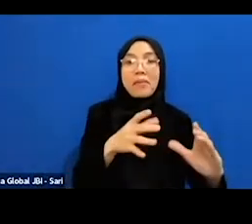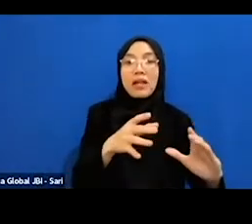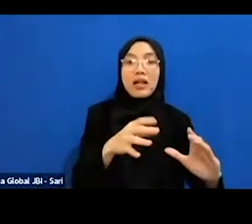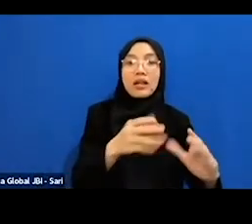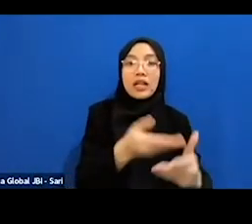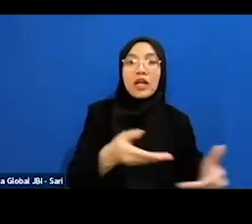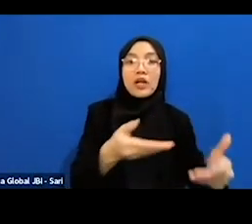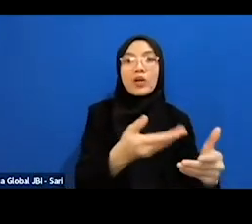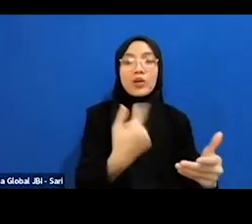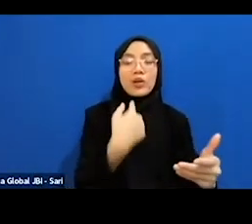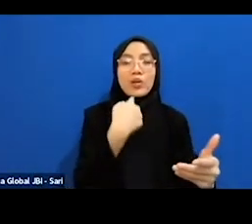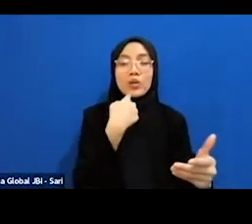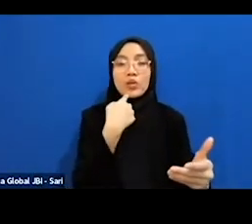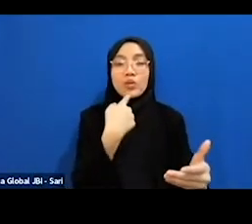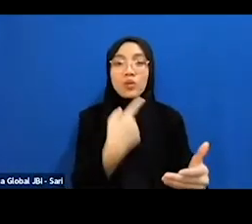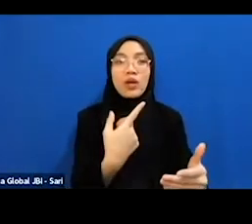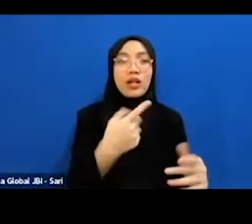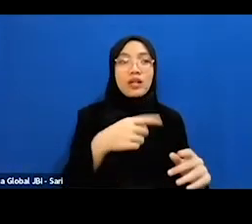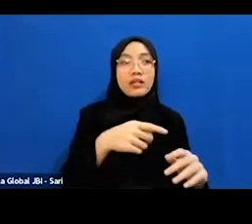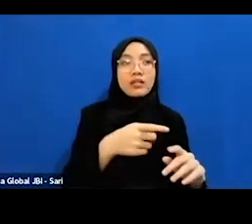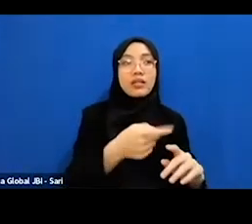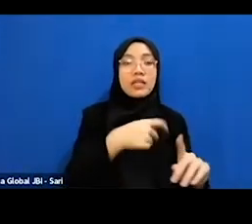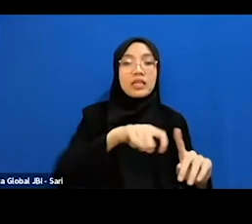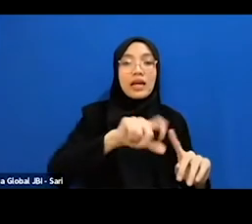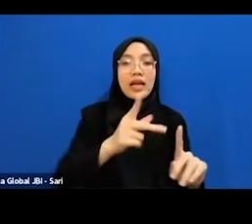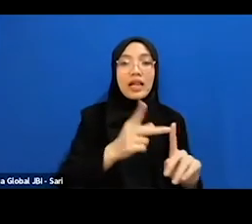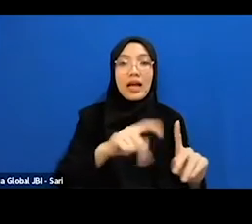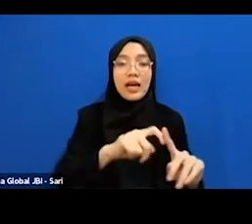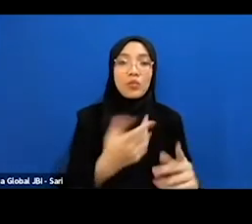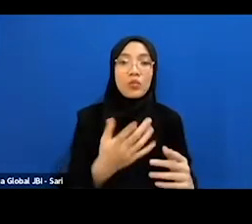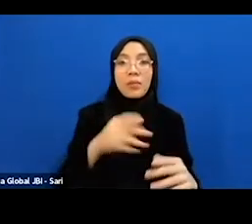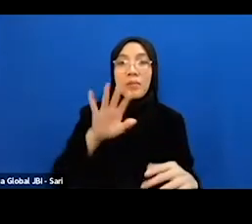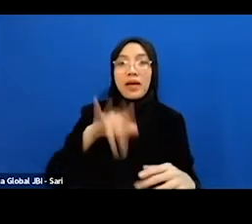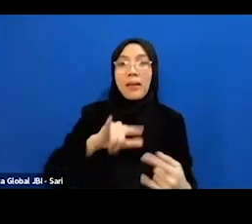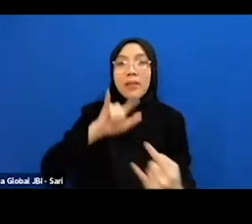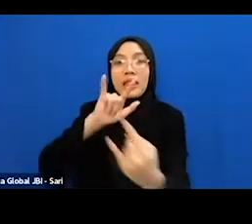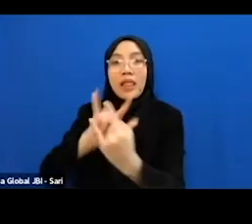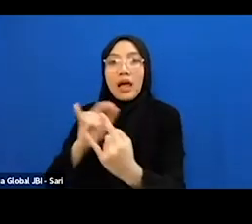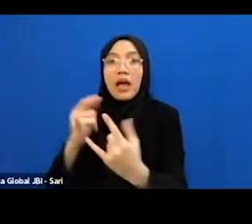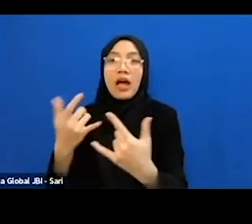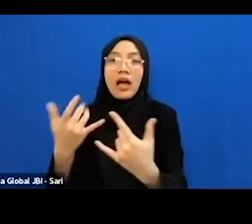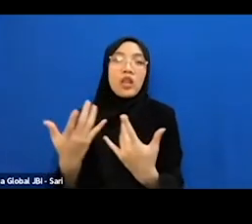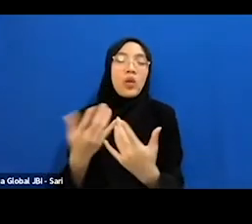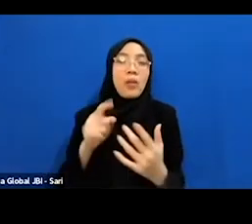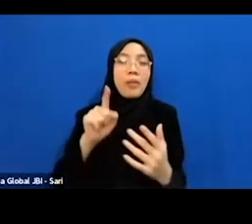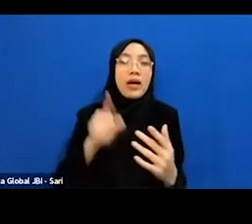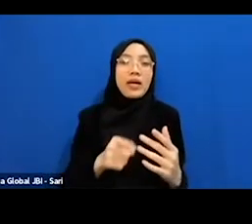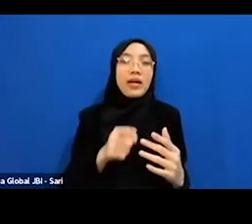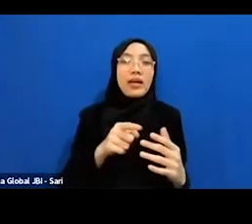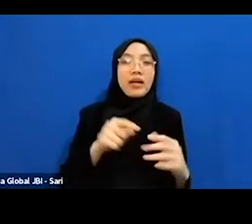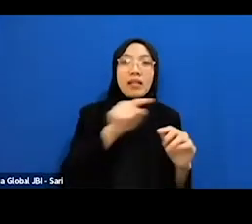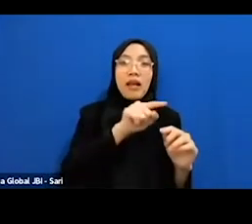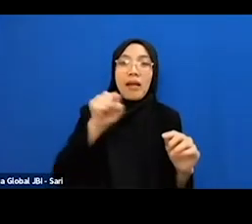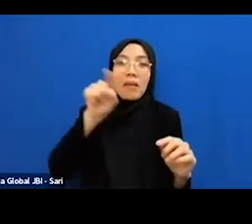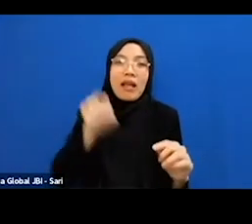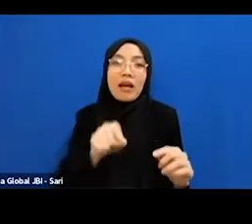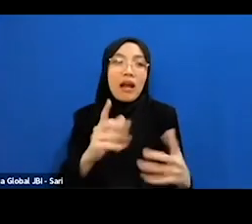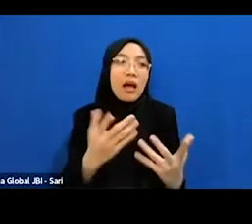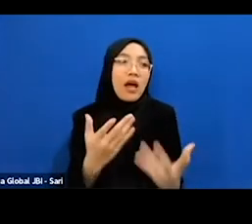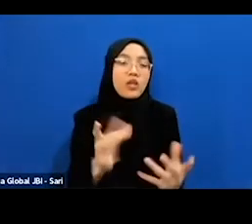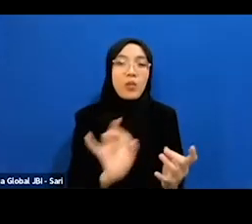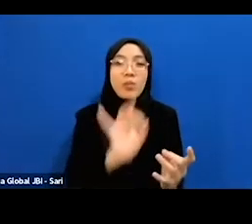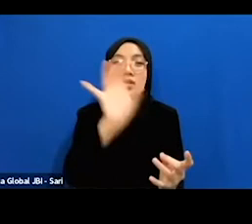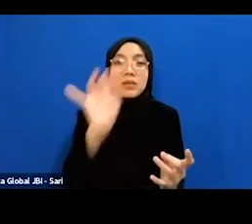klh kabisa mereka akan memakai bintang mereka akan memakai tanda panah dan sebagainya